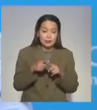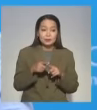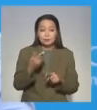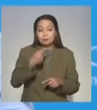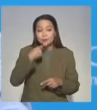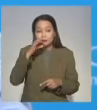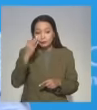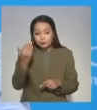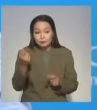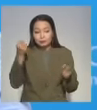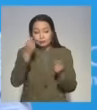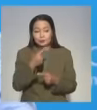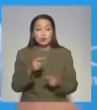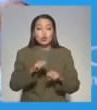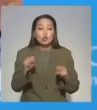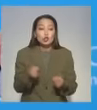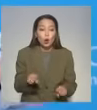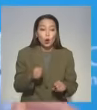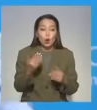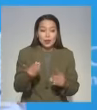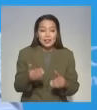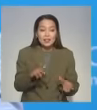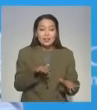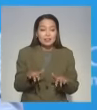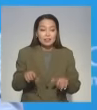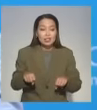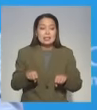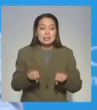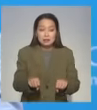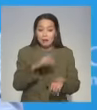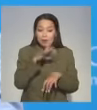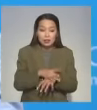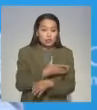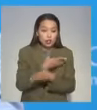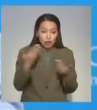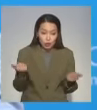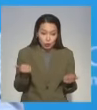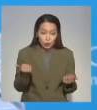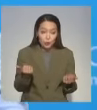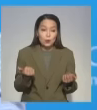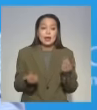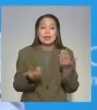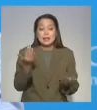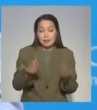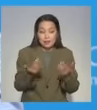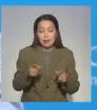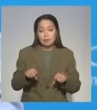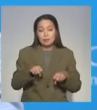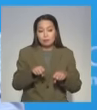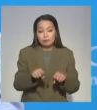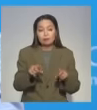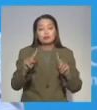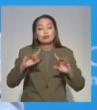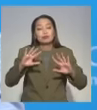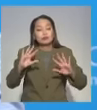полиции определять скорость при движении самоката практически нету. Если какое-то дорожно-транспортное